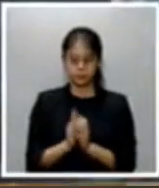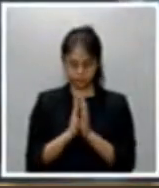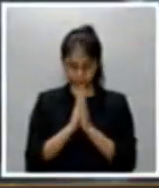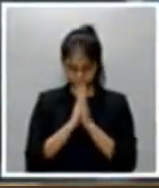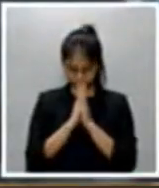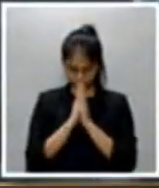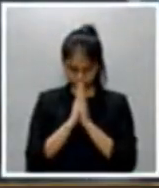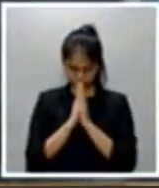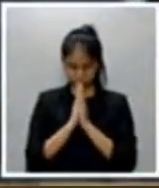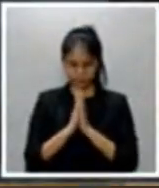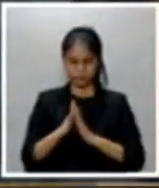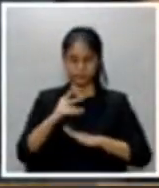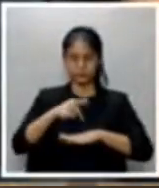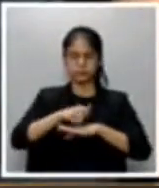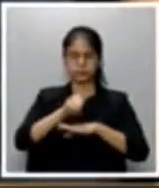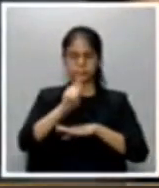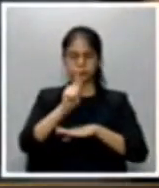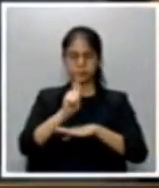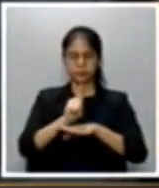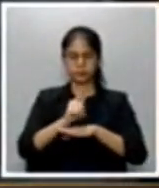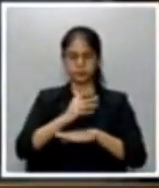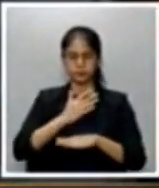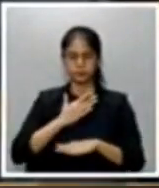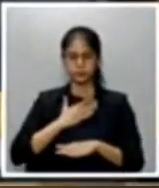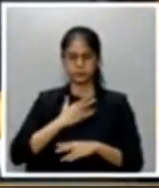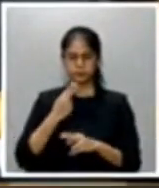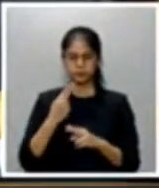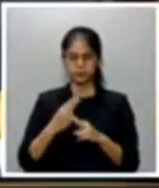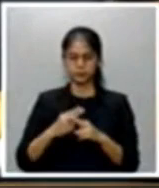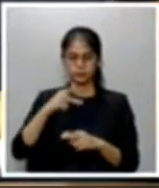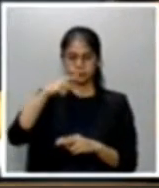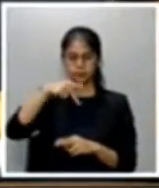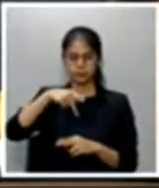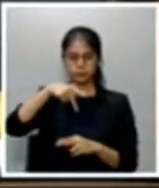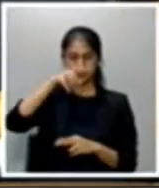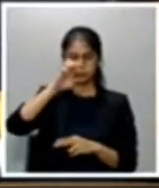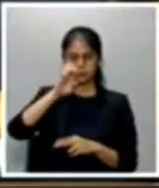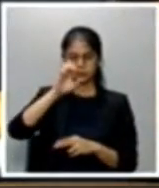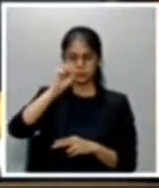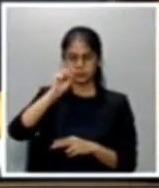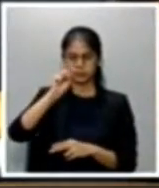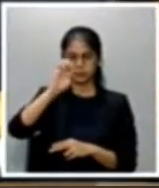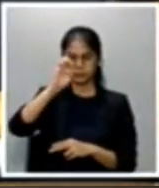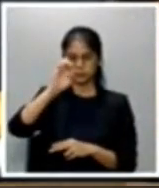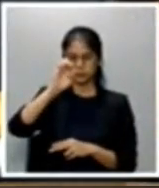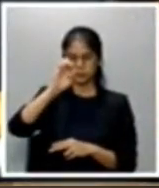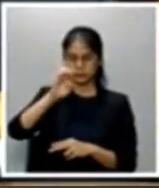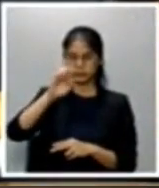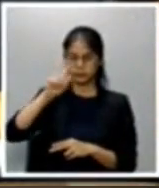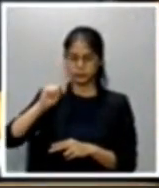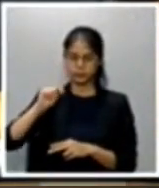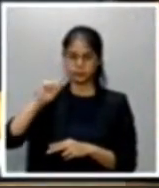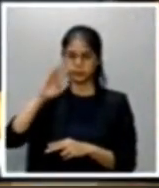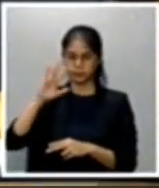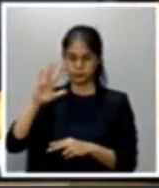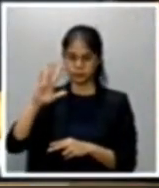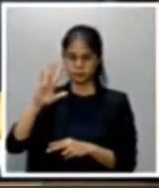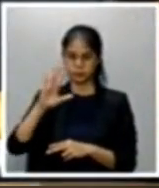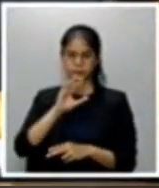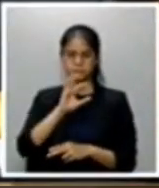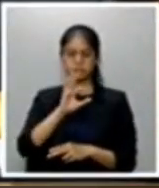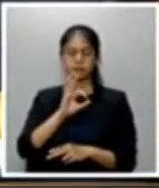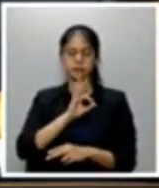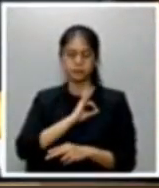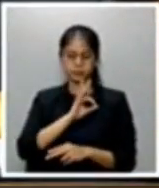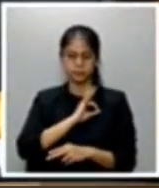กราบเรียนท่านประธานที่เคารพกระผมนายพิสิทธิ์ลิอาธรรมสมาชิกสภาผู้แทนราษฎรแบบบัญชีราย